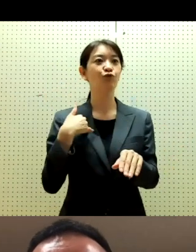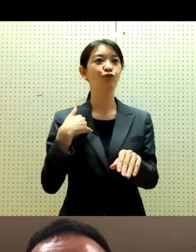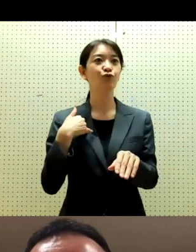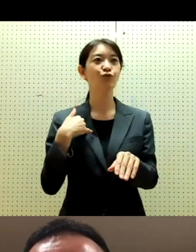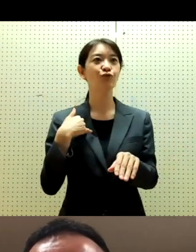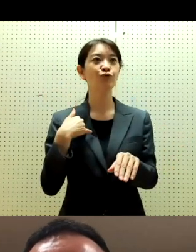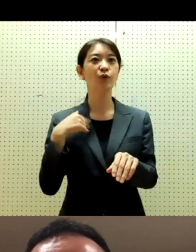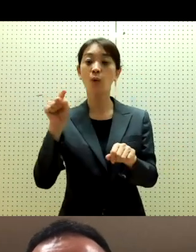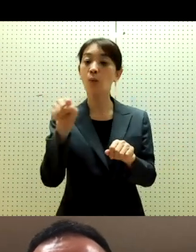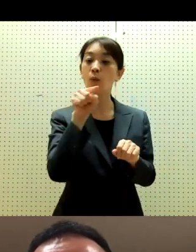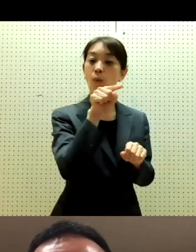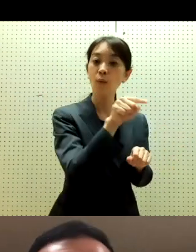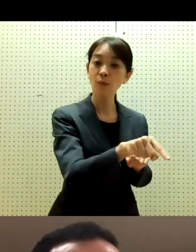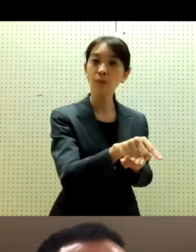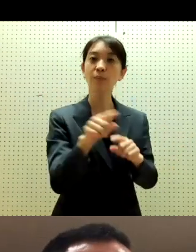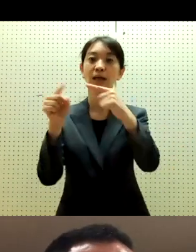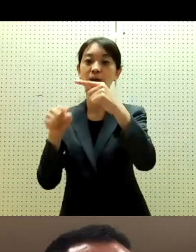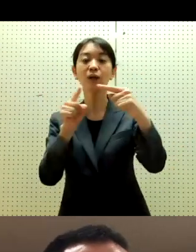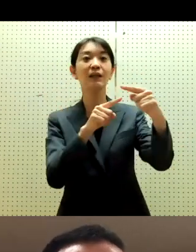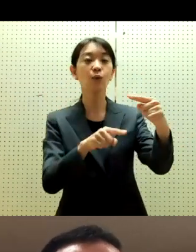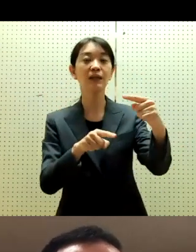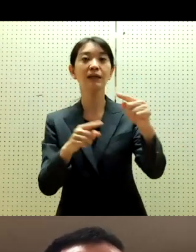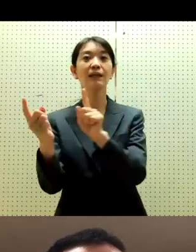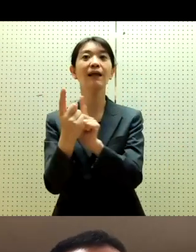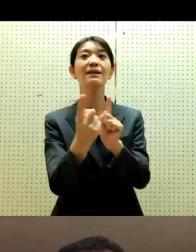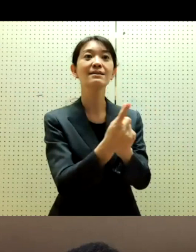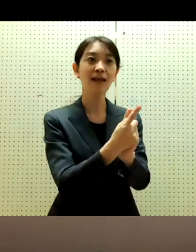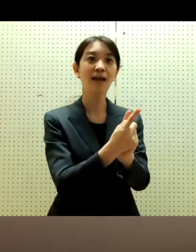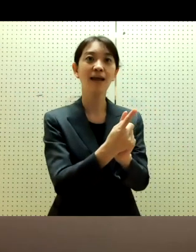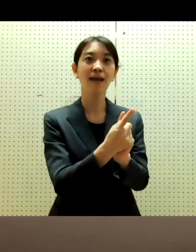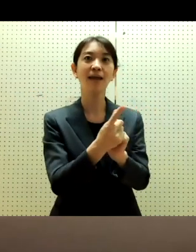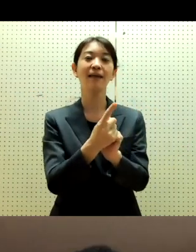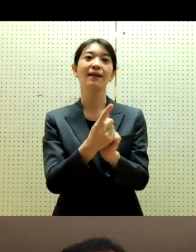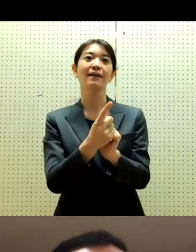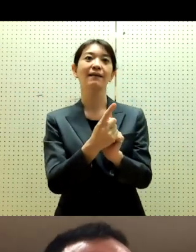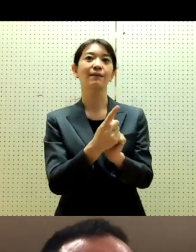の生徒も文章作りに参加し、スピーチすることができました。